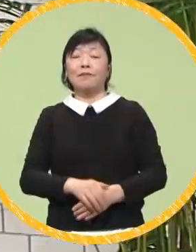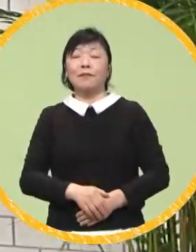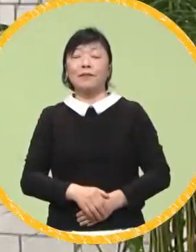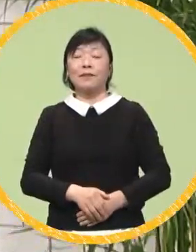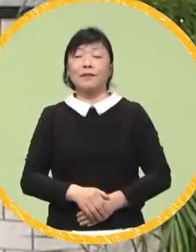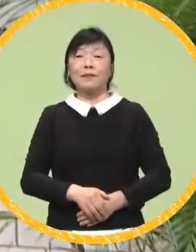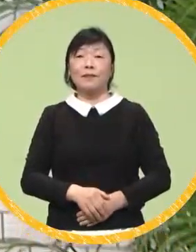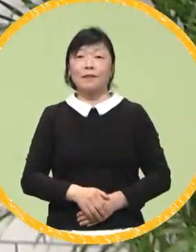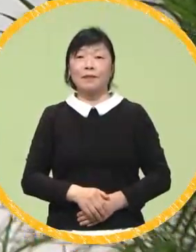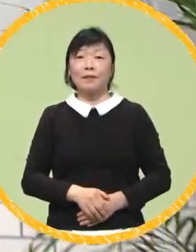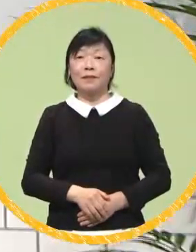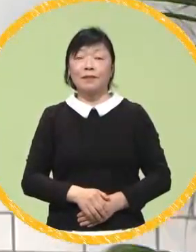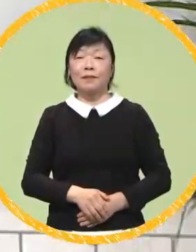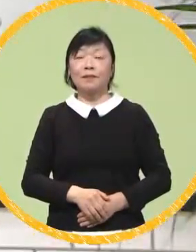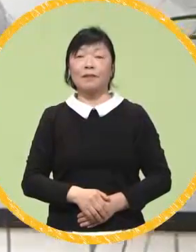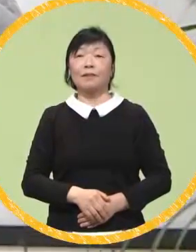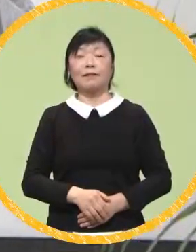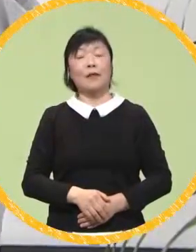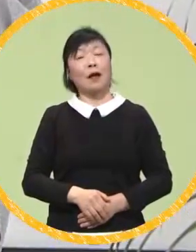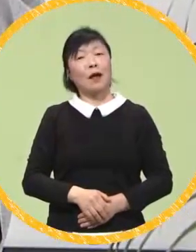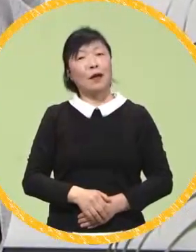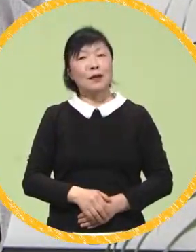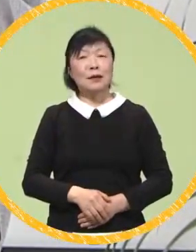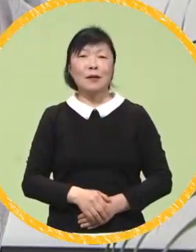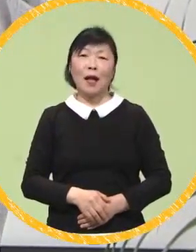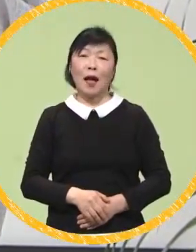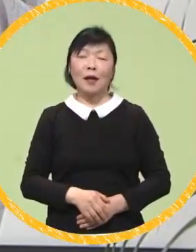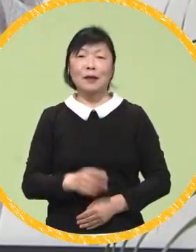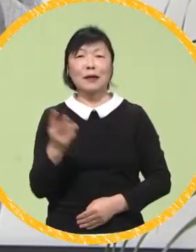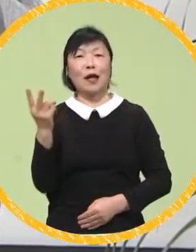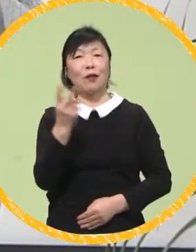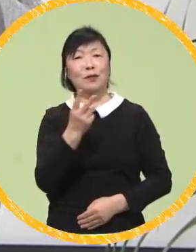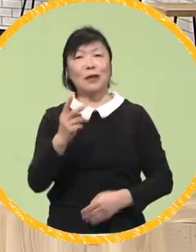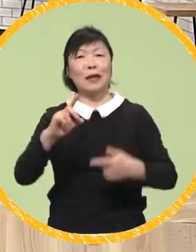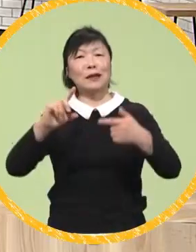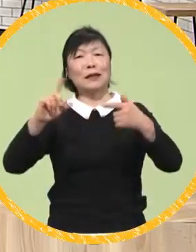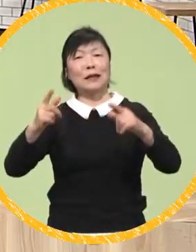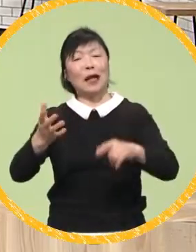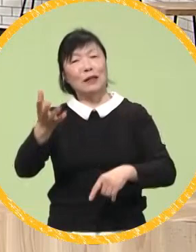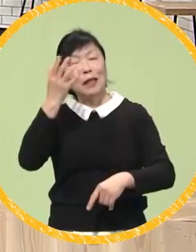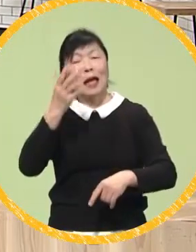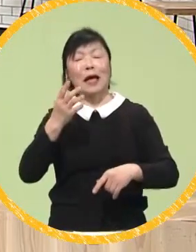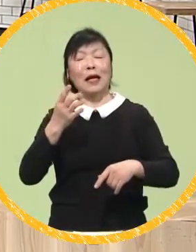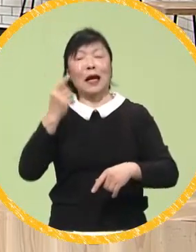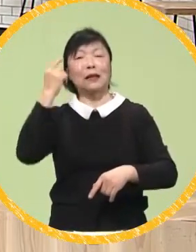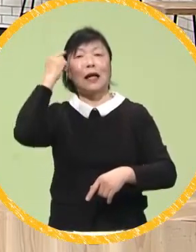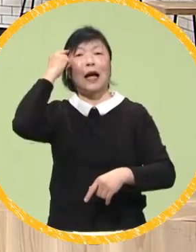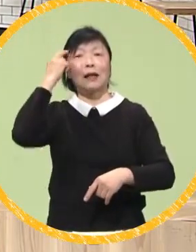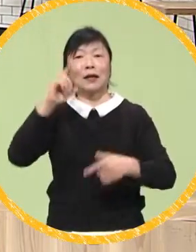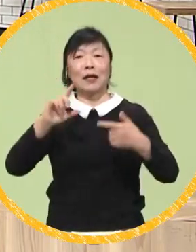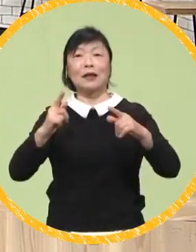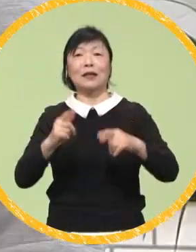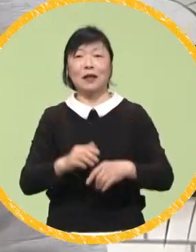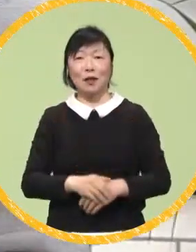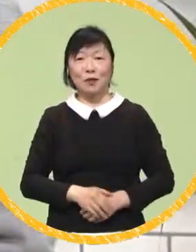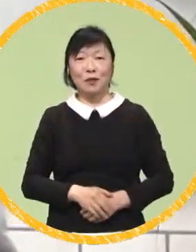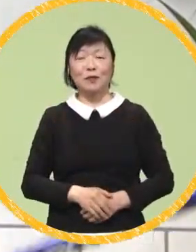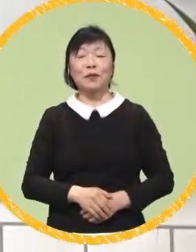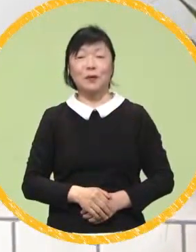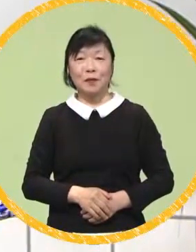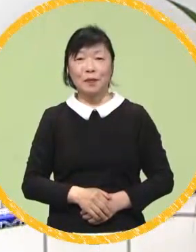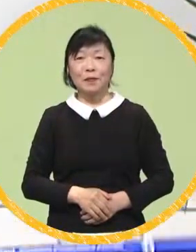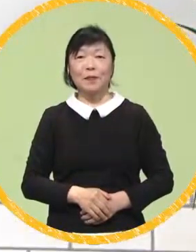で何だろう何かも精悍な感じが全然ちが違うなぁああやってる時は